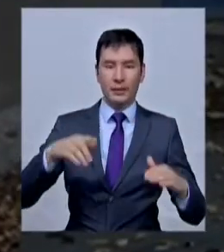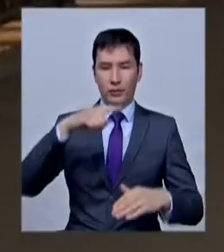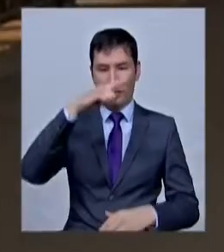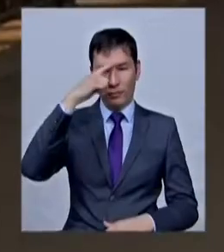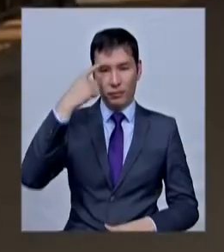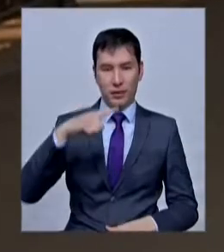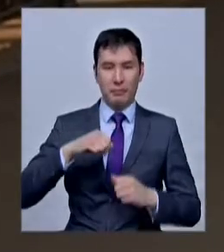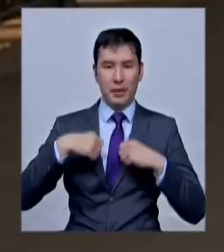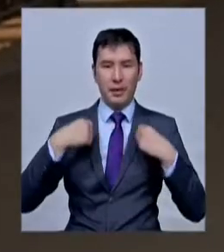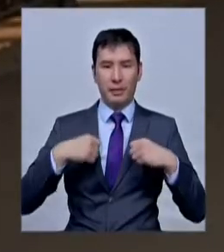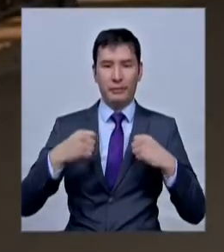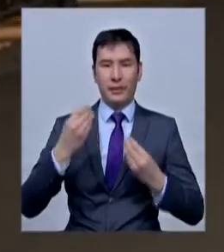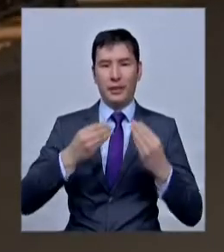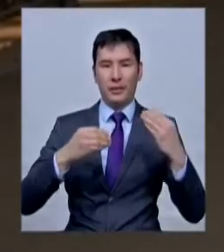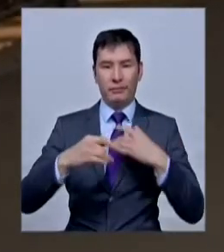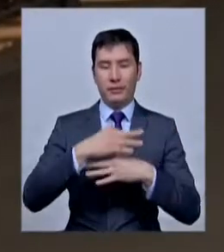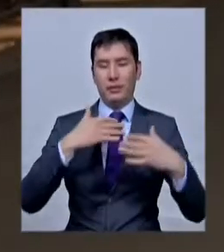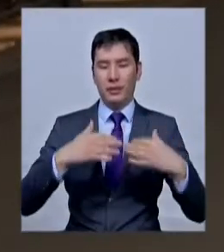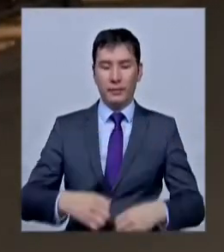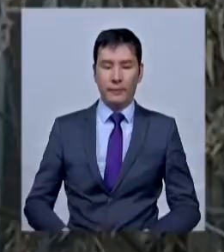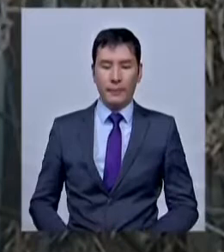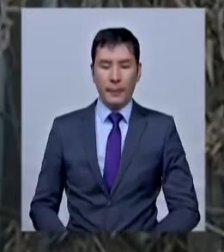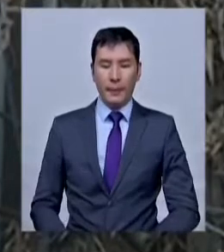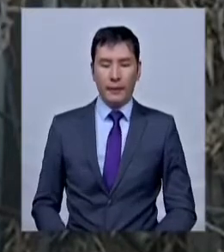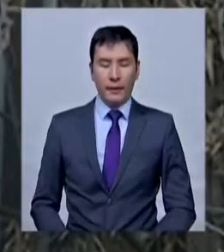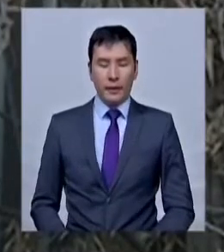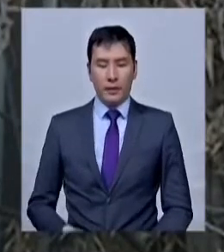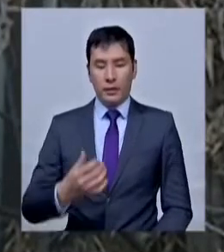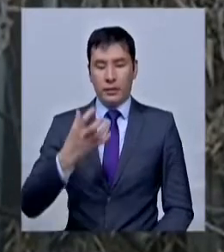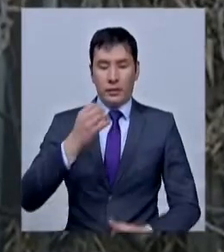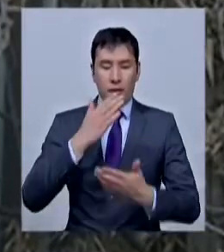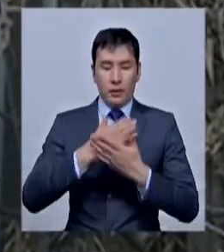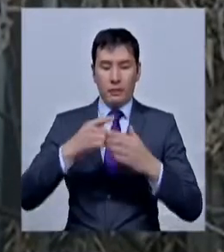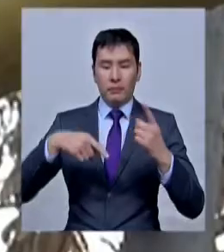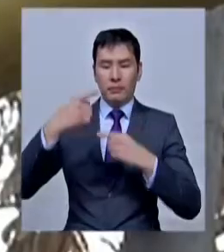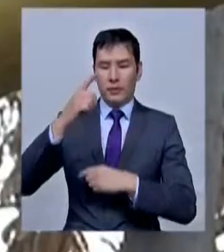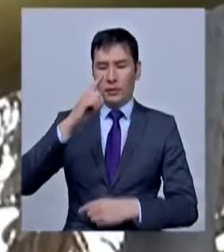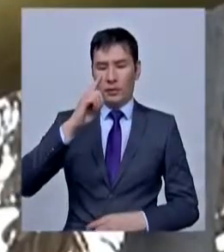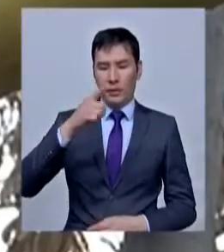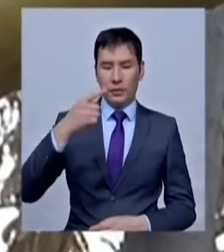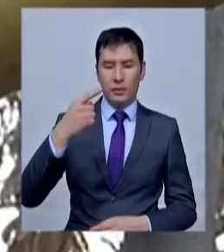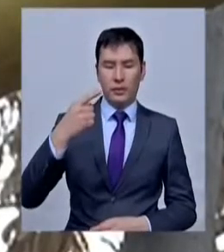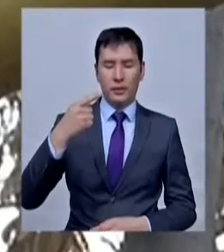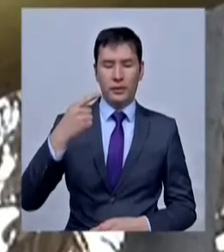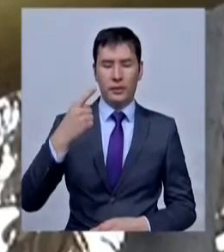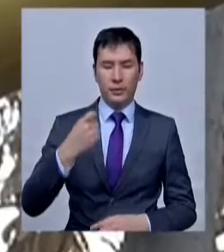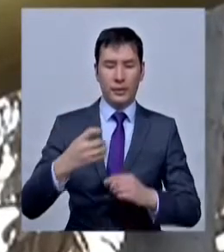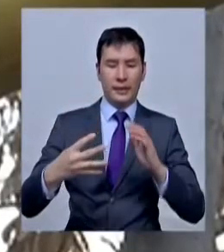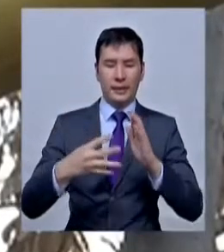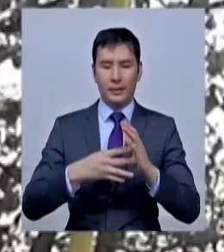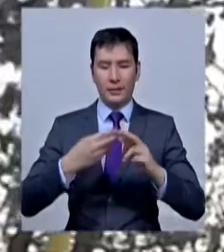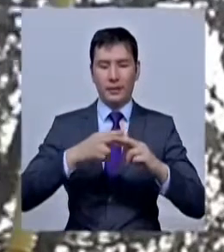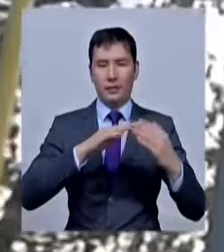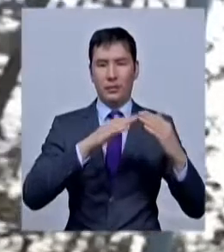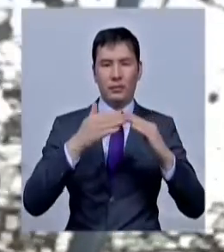отыр. Бостандық ауданында 6000-нан аса жеке сектордағы үй бар. Биылғы жылы 109 үй орталықтандырылған газ жүйесіне